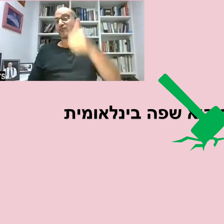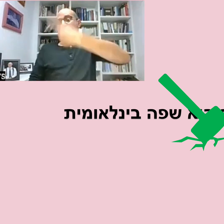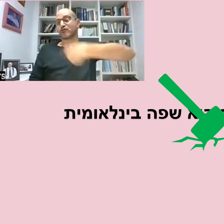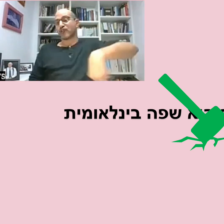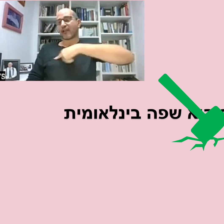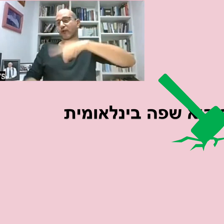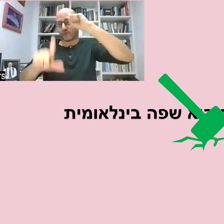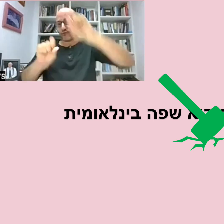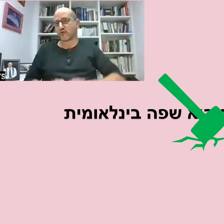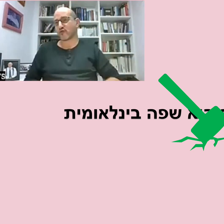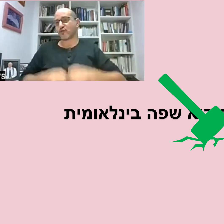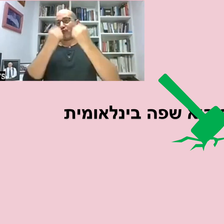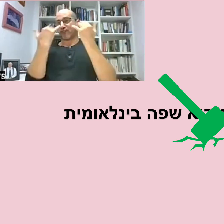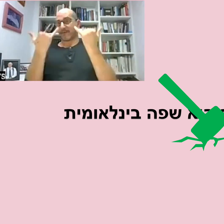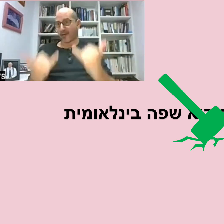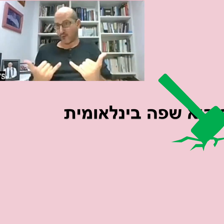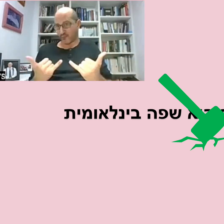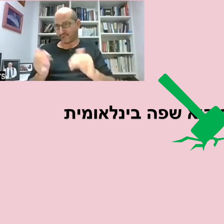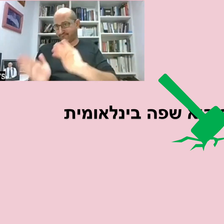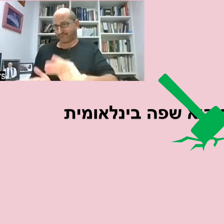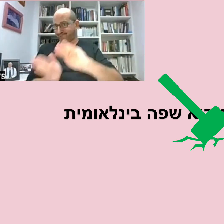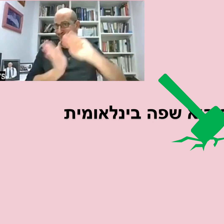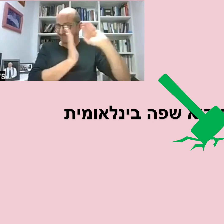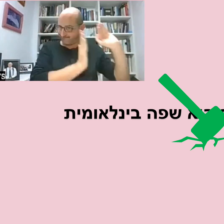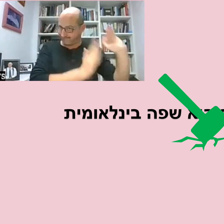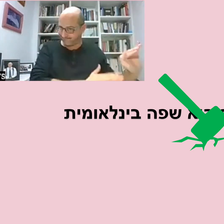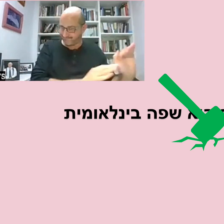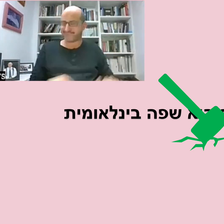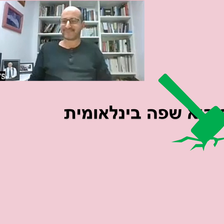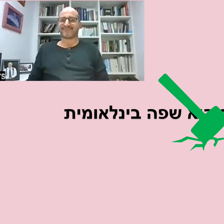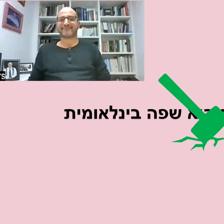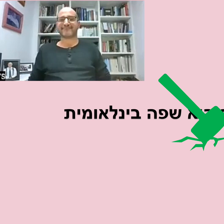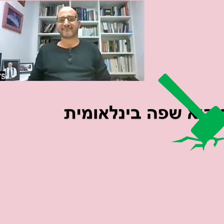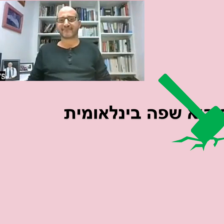אז זה המיתוס הראשון שאנחנו שוברים היום, סדנה.